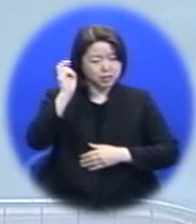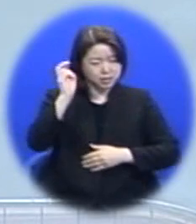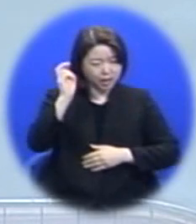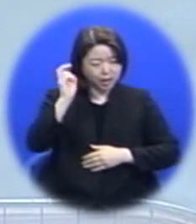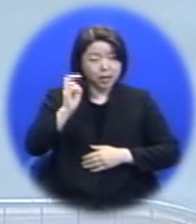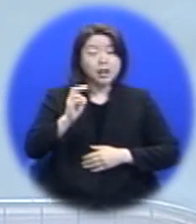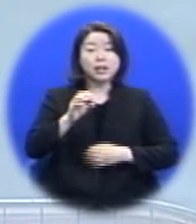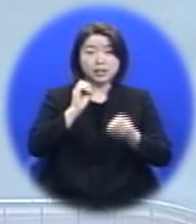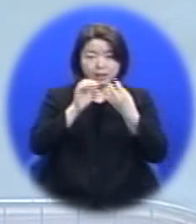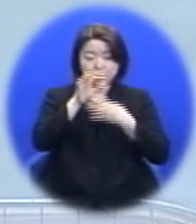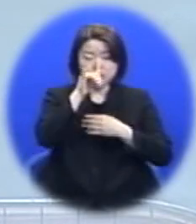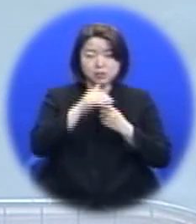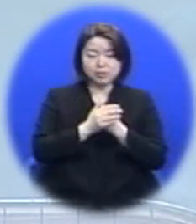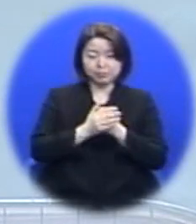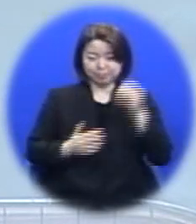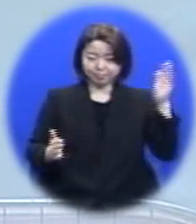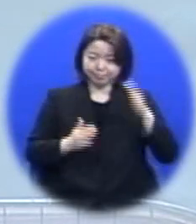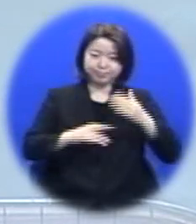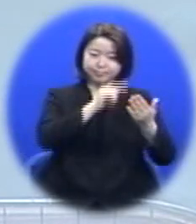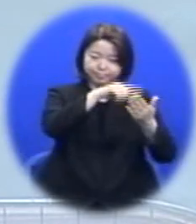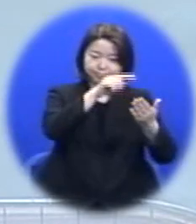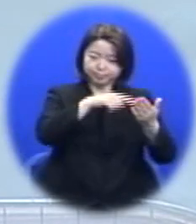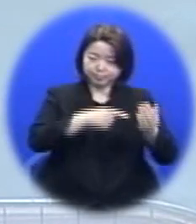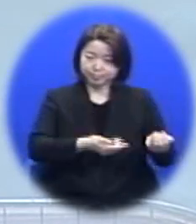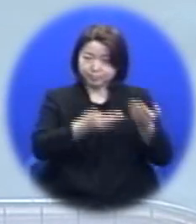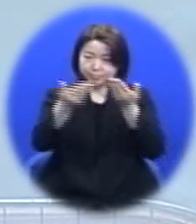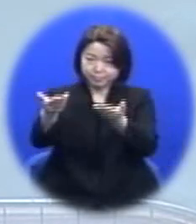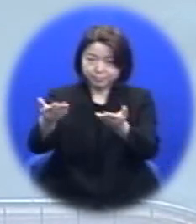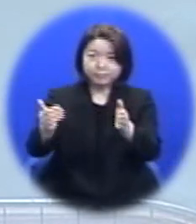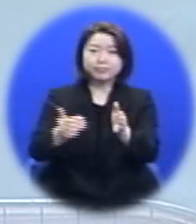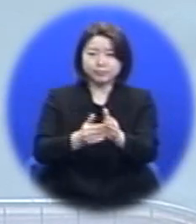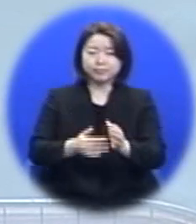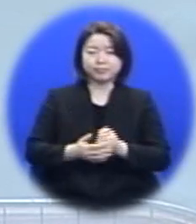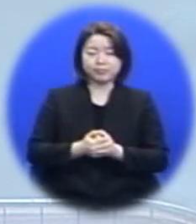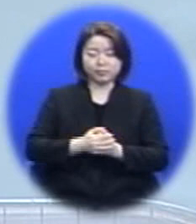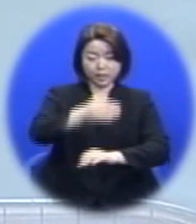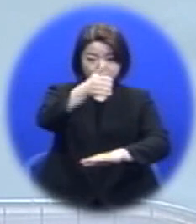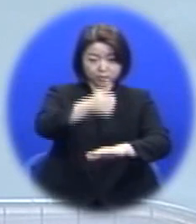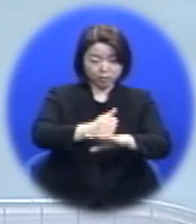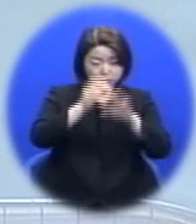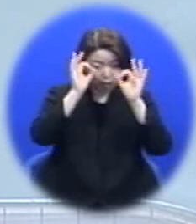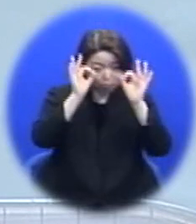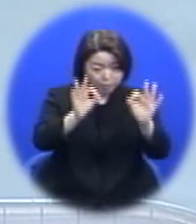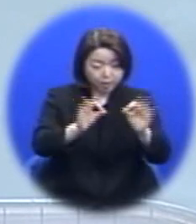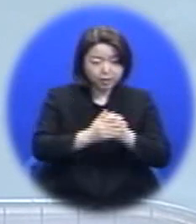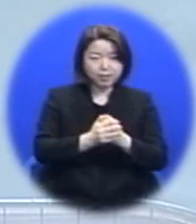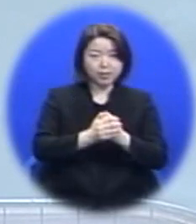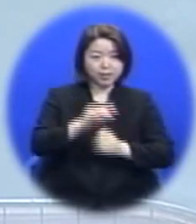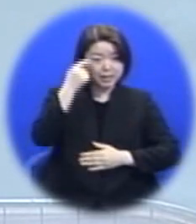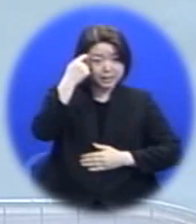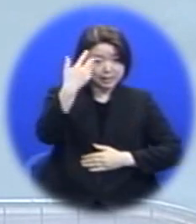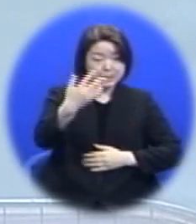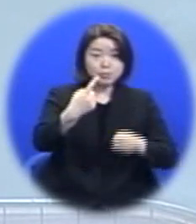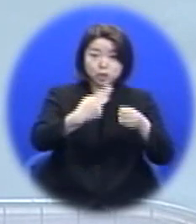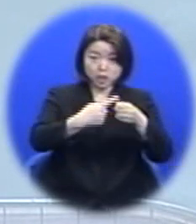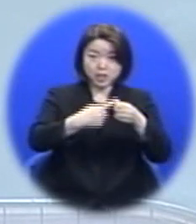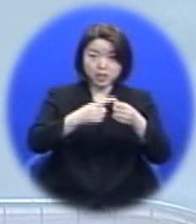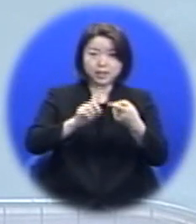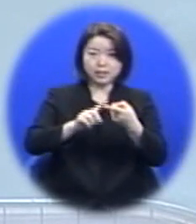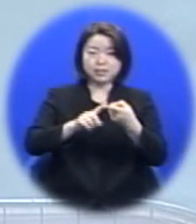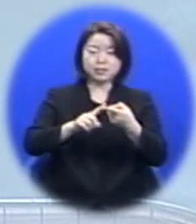학생들이 나름대로 답을 써서 냈습니다. 결과를 보니까 질문 1에